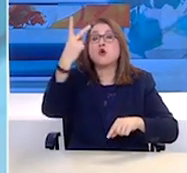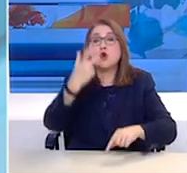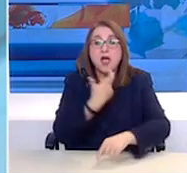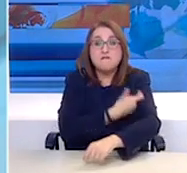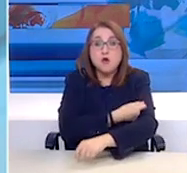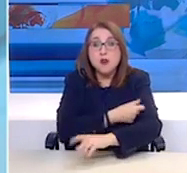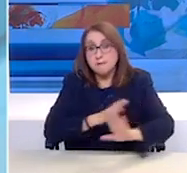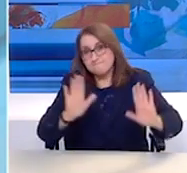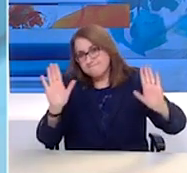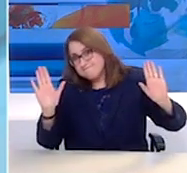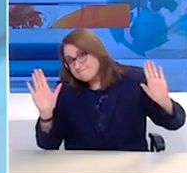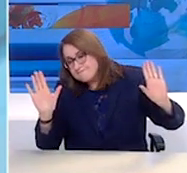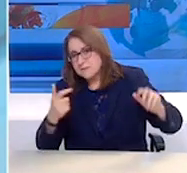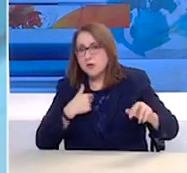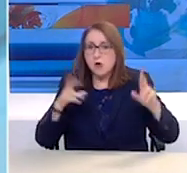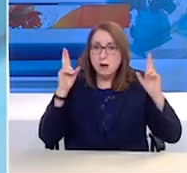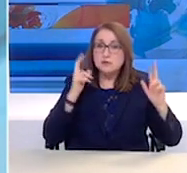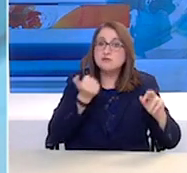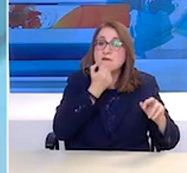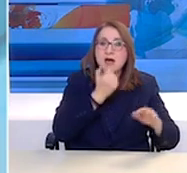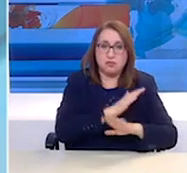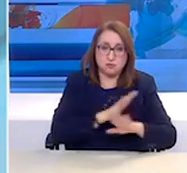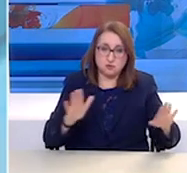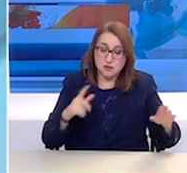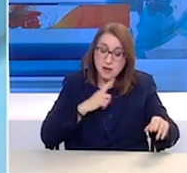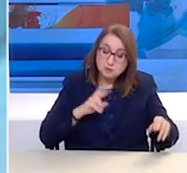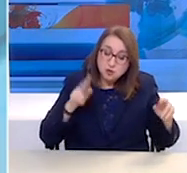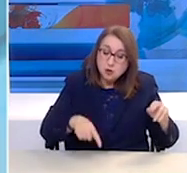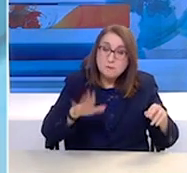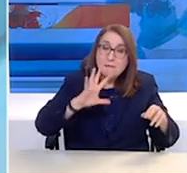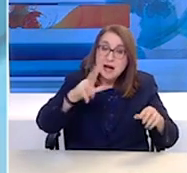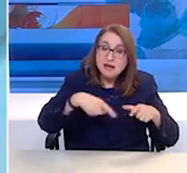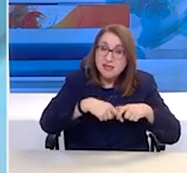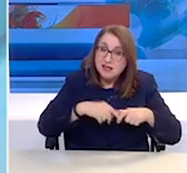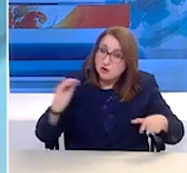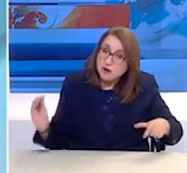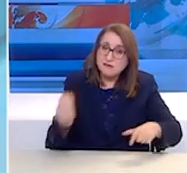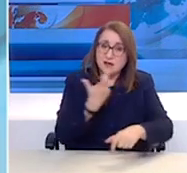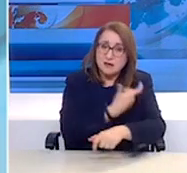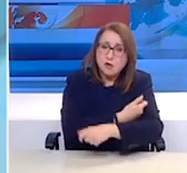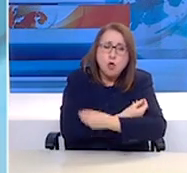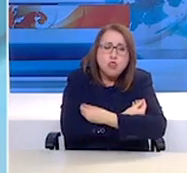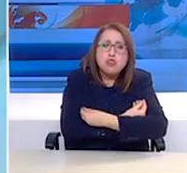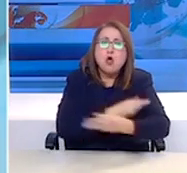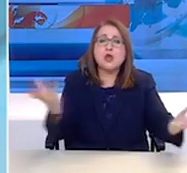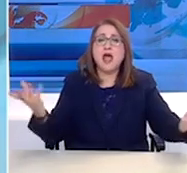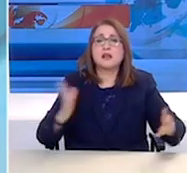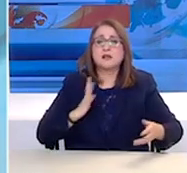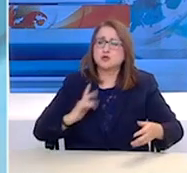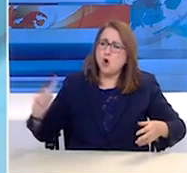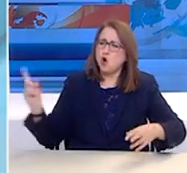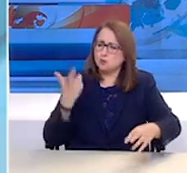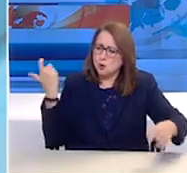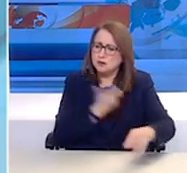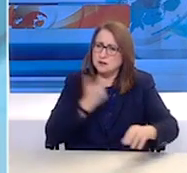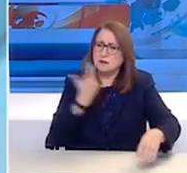παραχθεί, θα υπάρχει μονοπόλιο, θα δίνεται σε όλο τον κόσμο δωρεάν. Δεν θα υπάρχουν πατέντες, θα υπάρξει